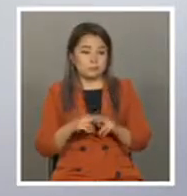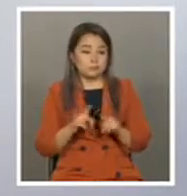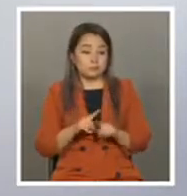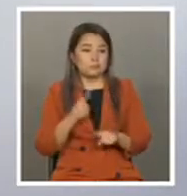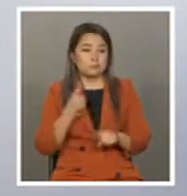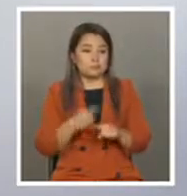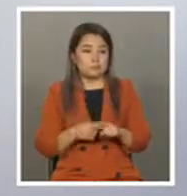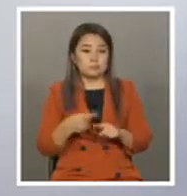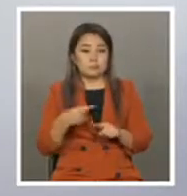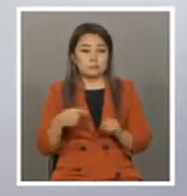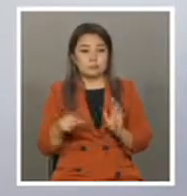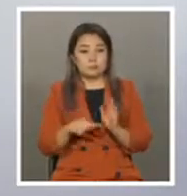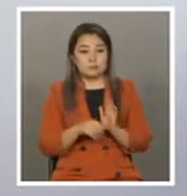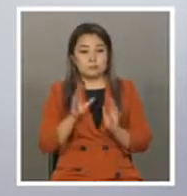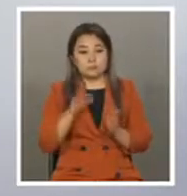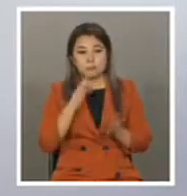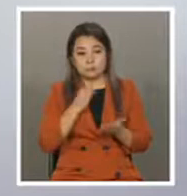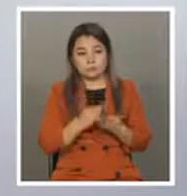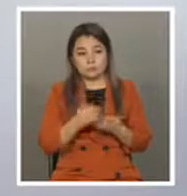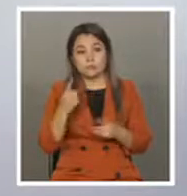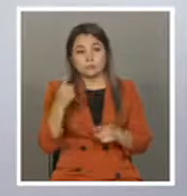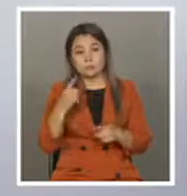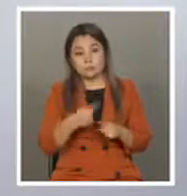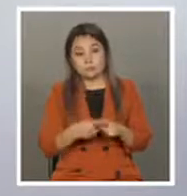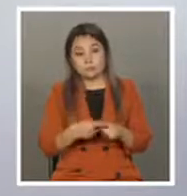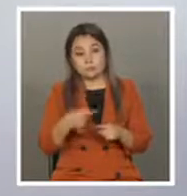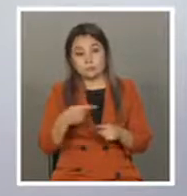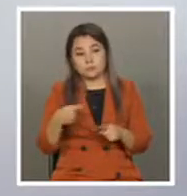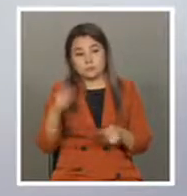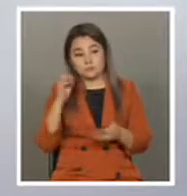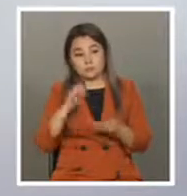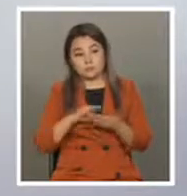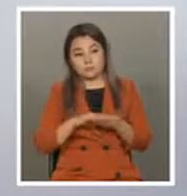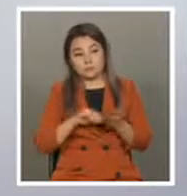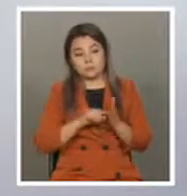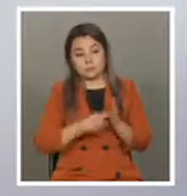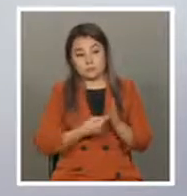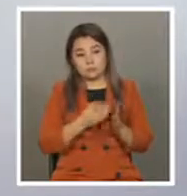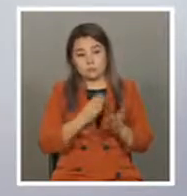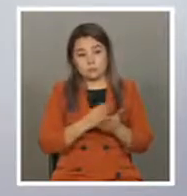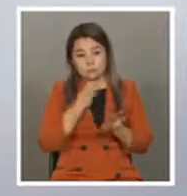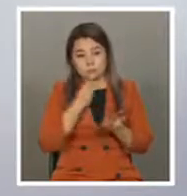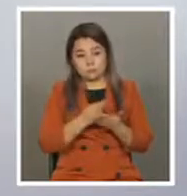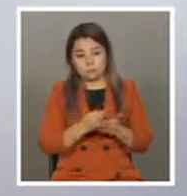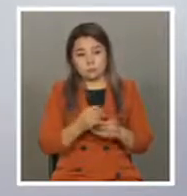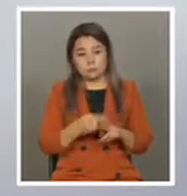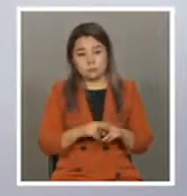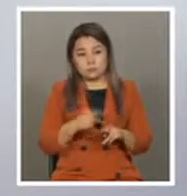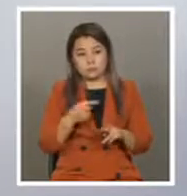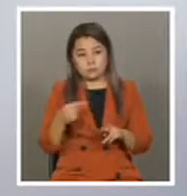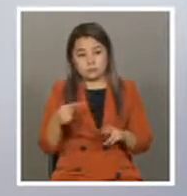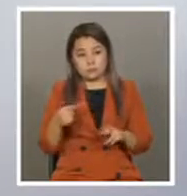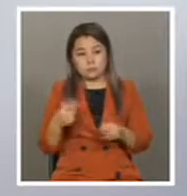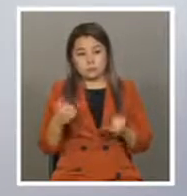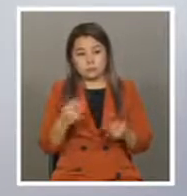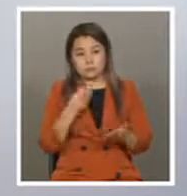қоссақ минус 6 шығады. Қосындысы теріс көбейтіндісі 10. Демек, бұл сан теріс сан. Олай